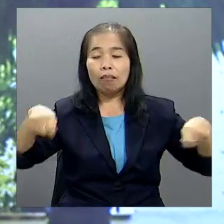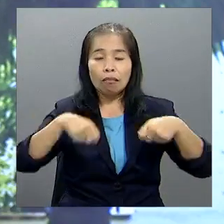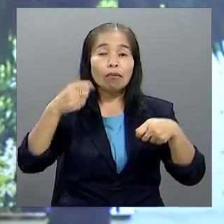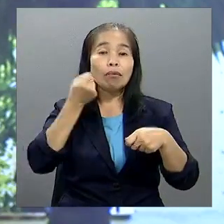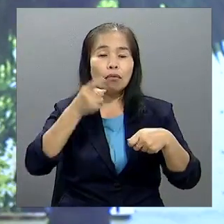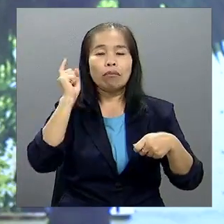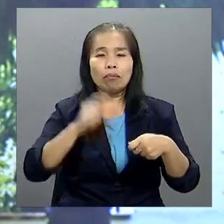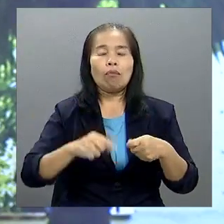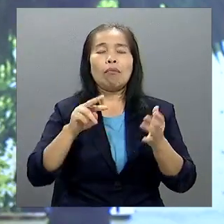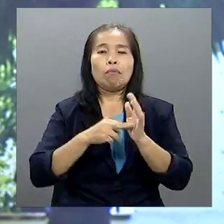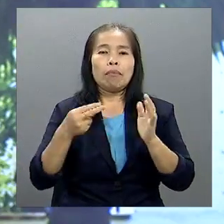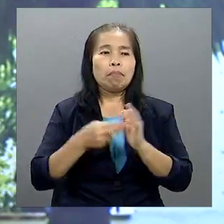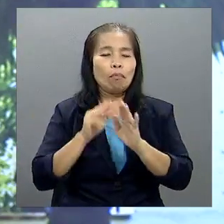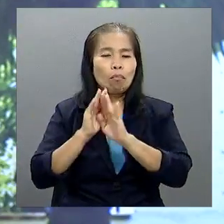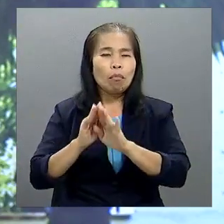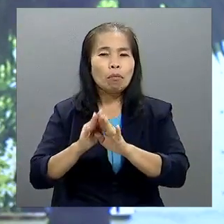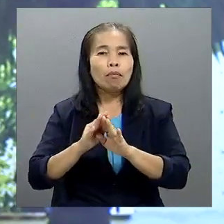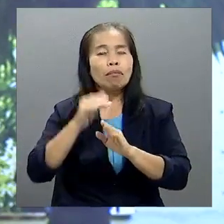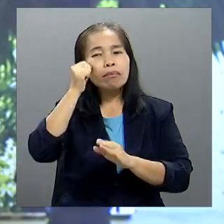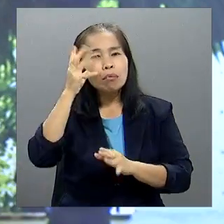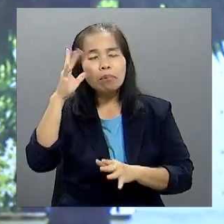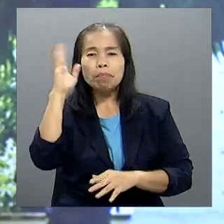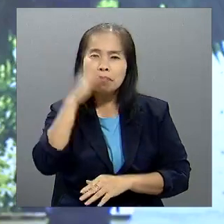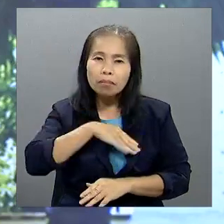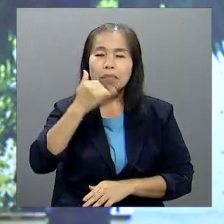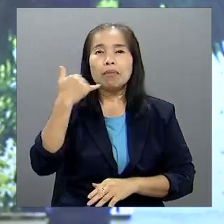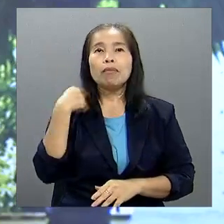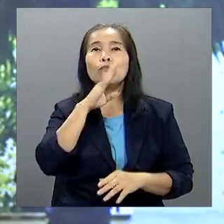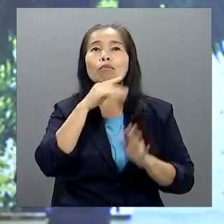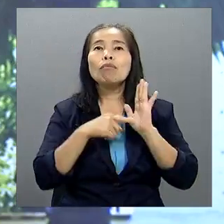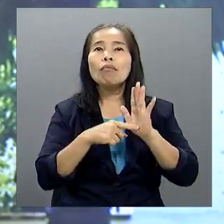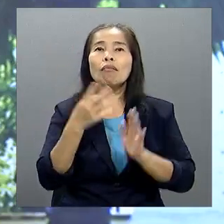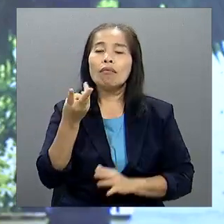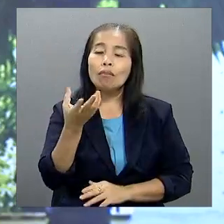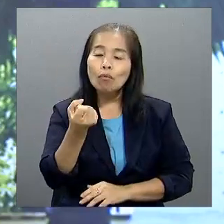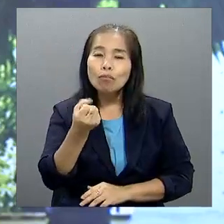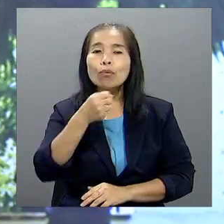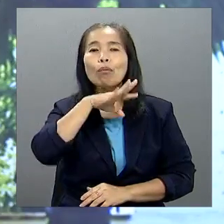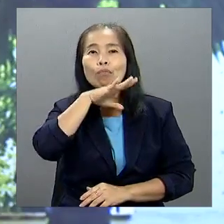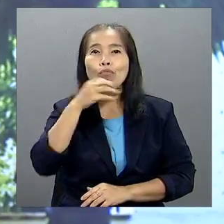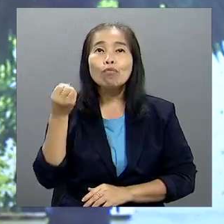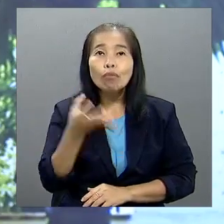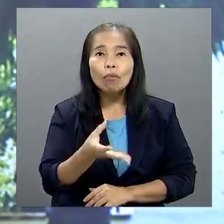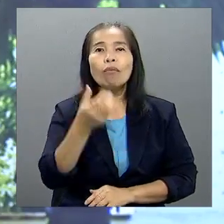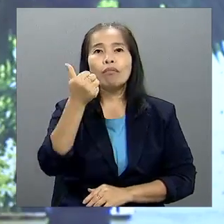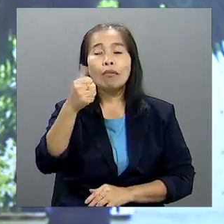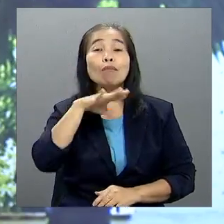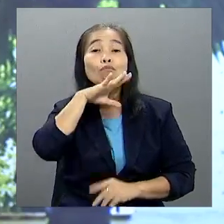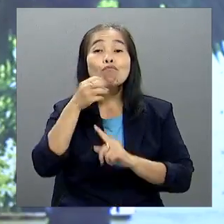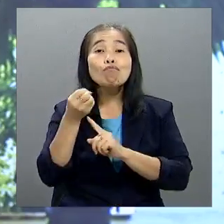ที่ไม่ใช่กะทิอ่ะนะคะอย่างเช่นอาจจะเป็นข้าวเหนียวหมูทอดอย่างเงี้ยค่ะนะคะอย่างเงี้ยจะเก็บได้ง่ายหน่อยแล้วก็พยายามแยกนะ